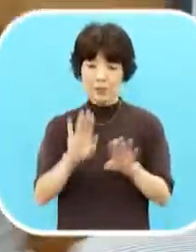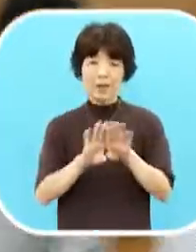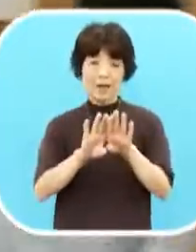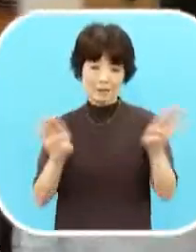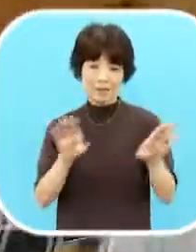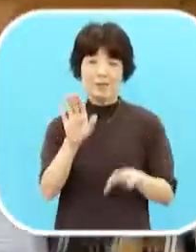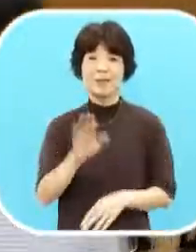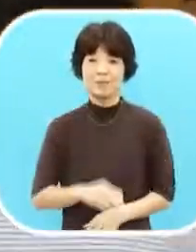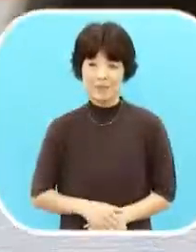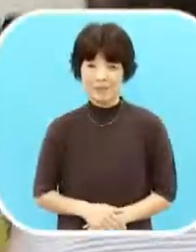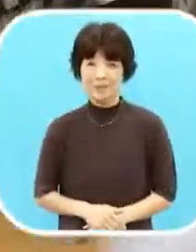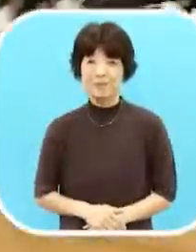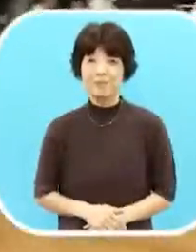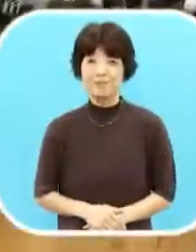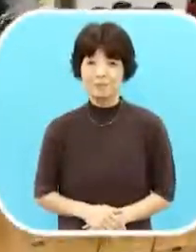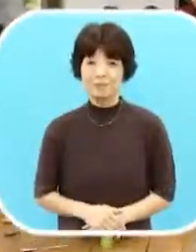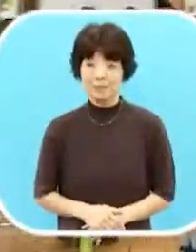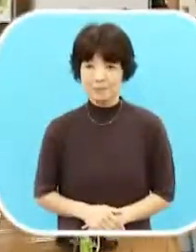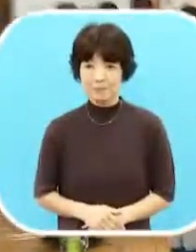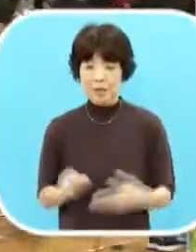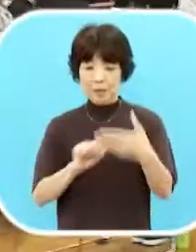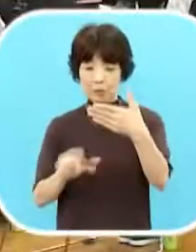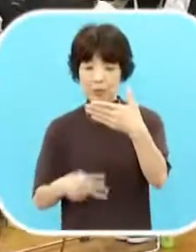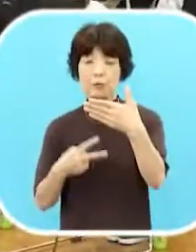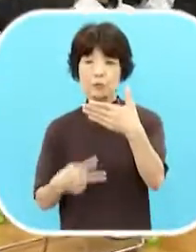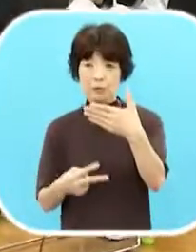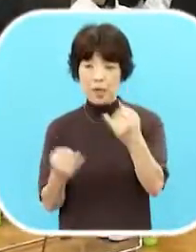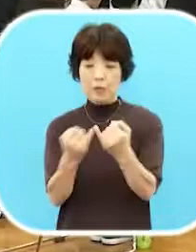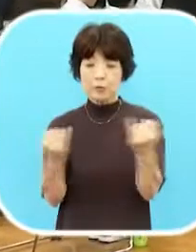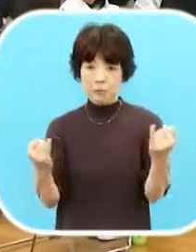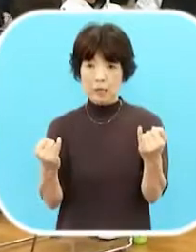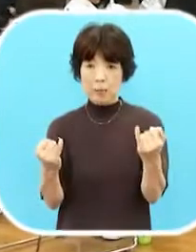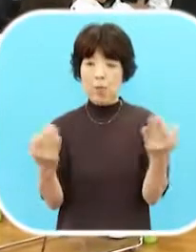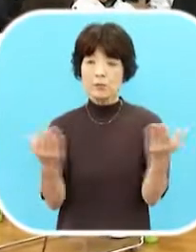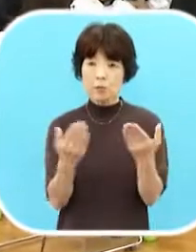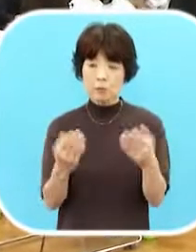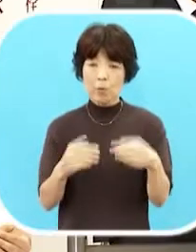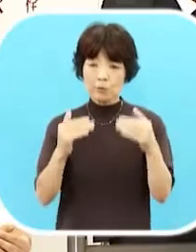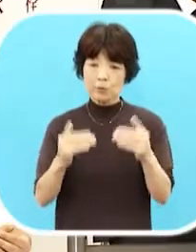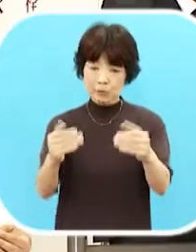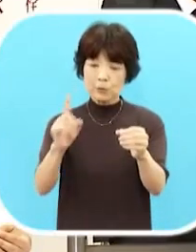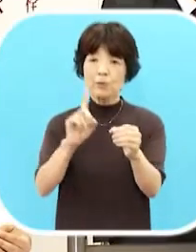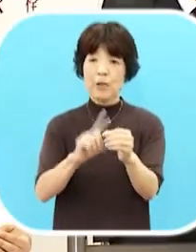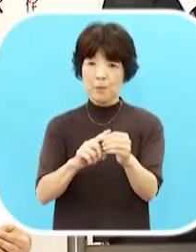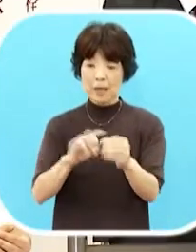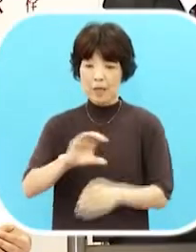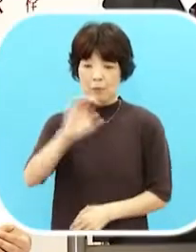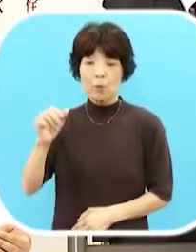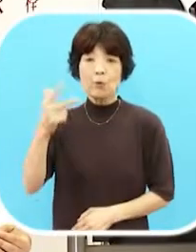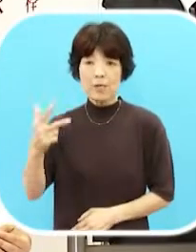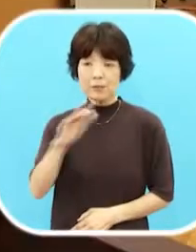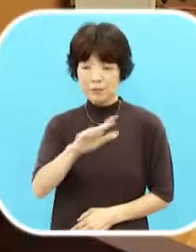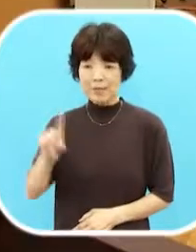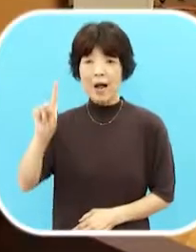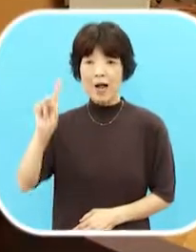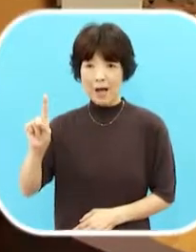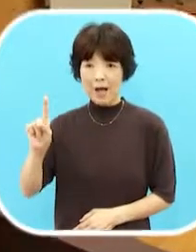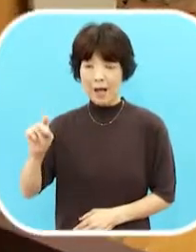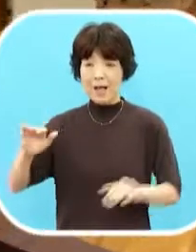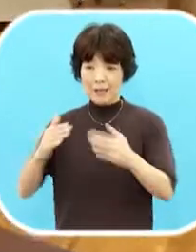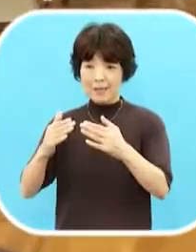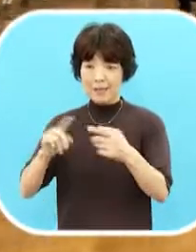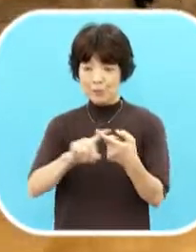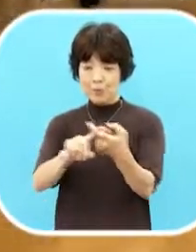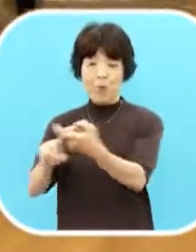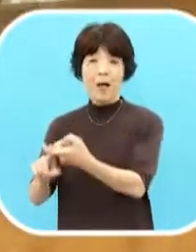始めています。先月2日、女性の業界進出を促進するため、横手市にある日高建設業協